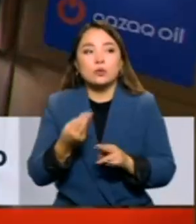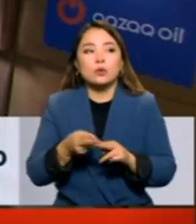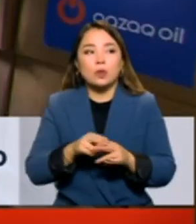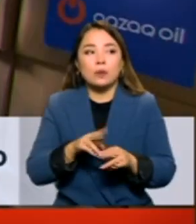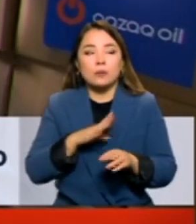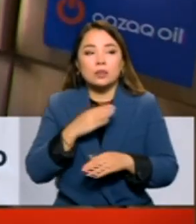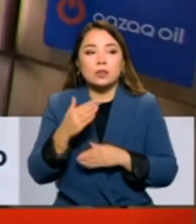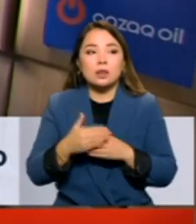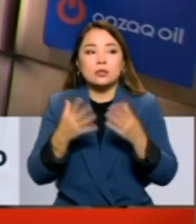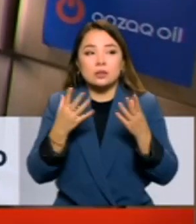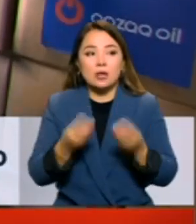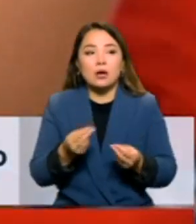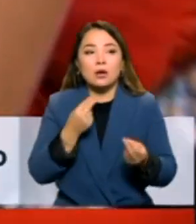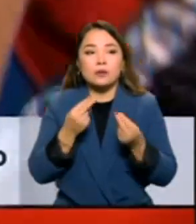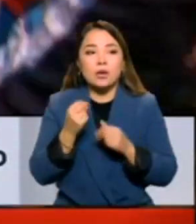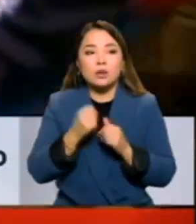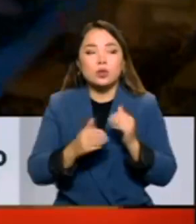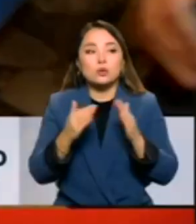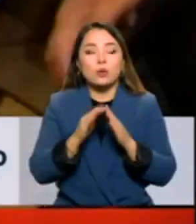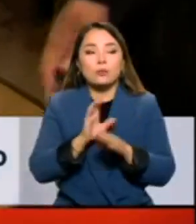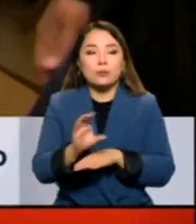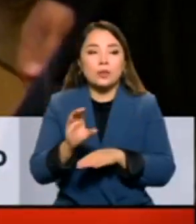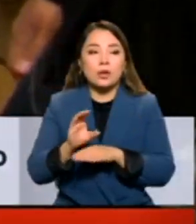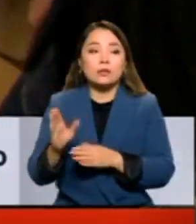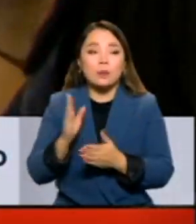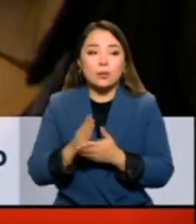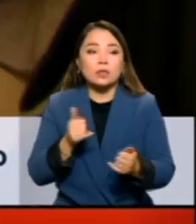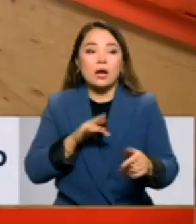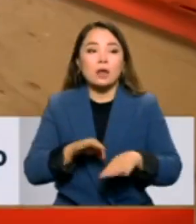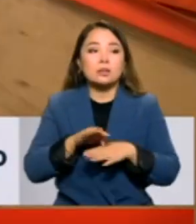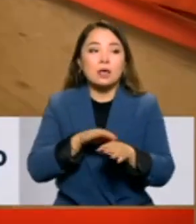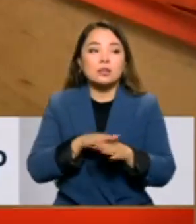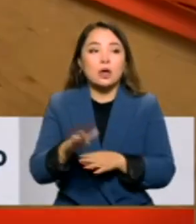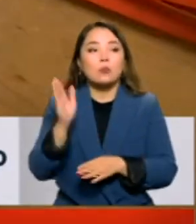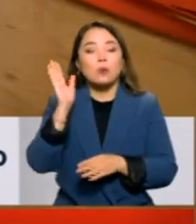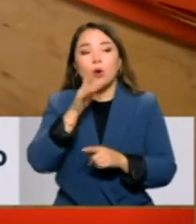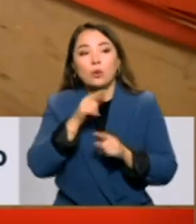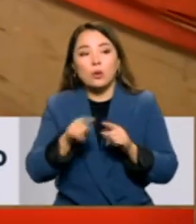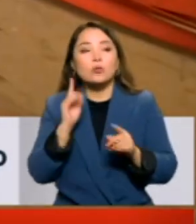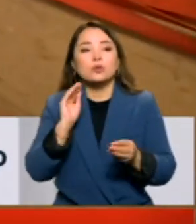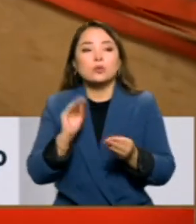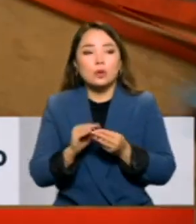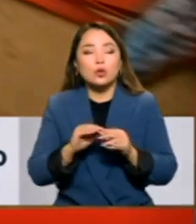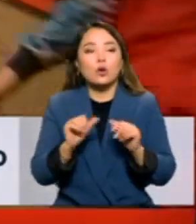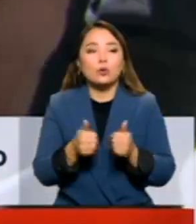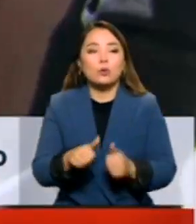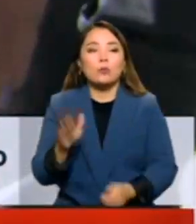аралығында азық-түлікті әр үйге апарып береді. Мұндай акциялар алдағы уақытта да тұрақты түрде